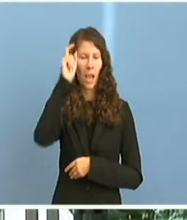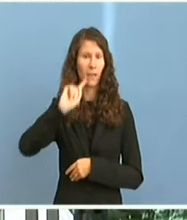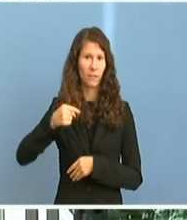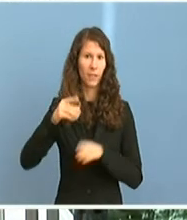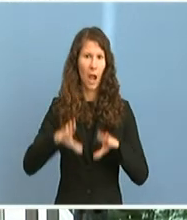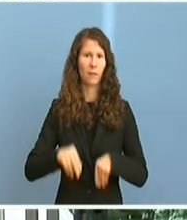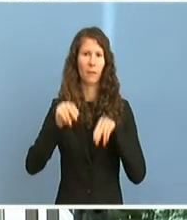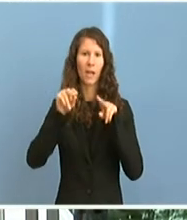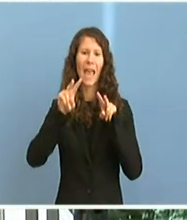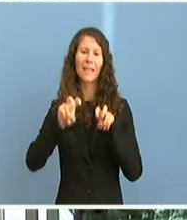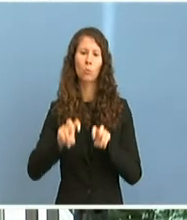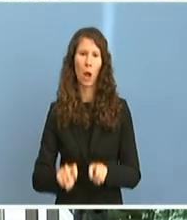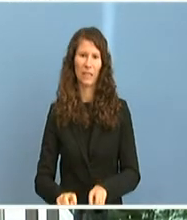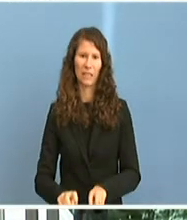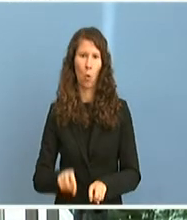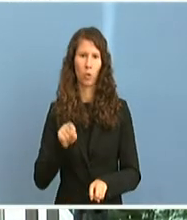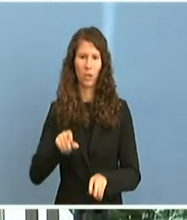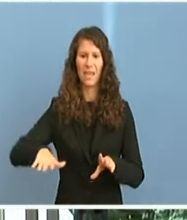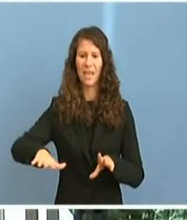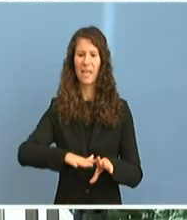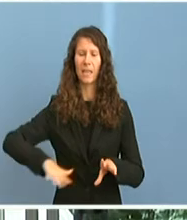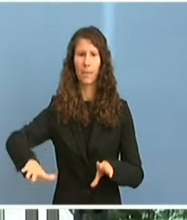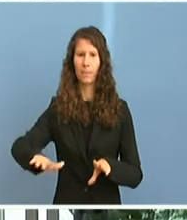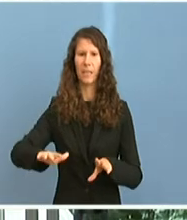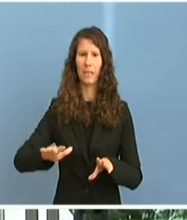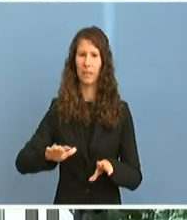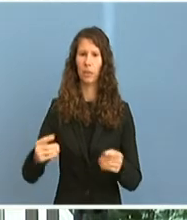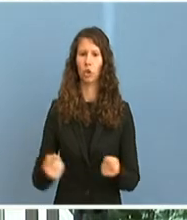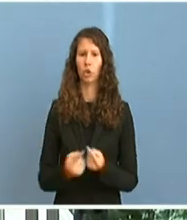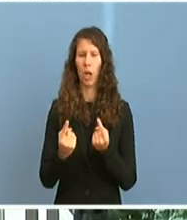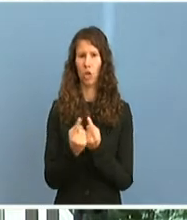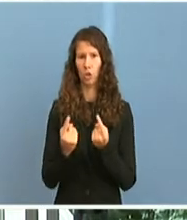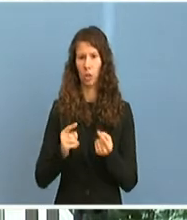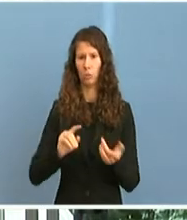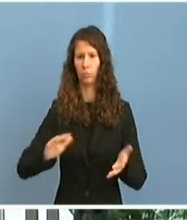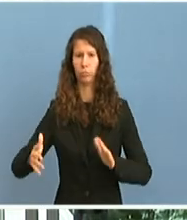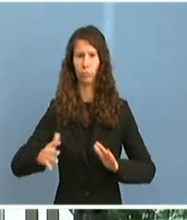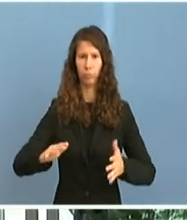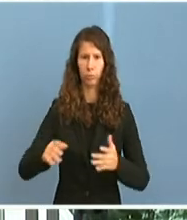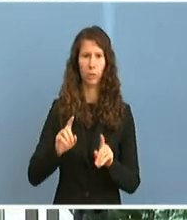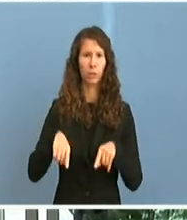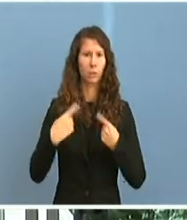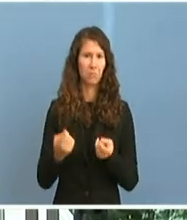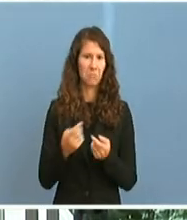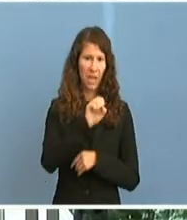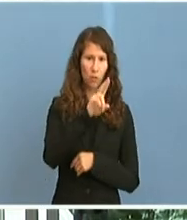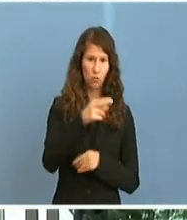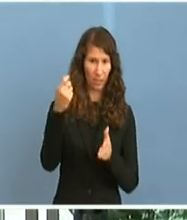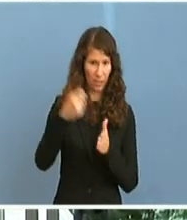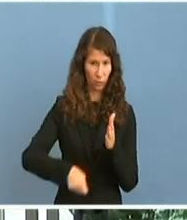Explorationen durchführt in umstrittenen Gebieten, dann auch EU-Sanktionen auf der Tagesordnung stehen. Und eine